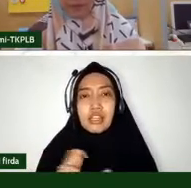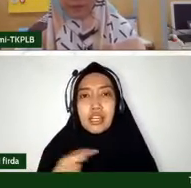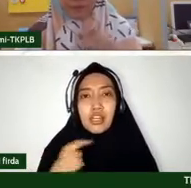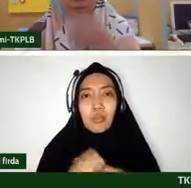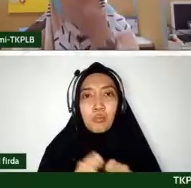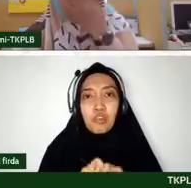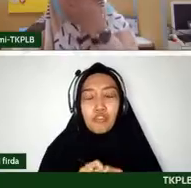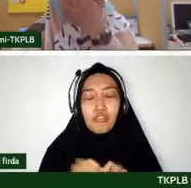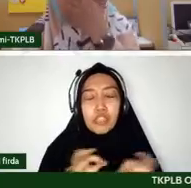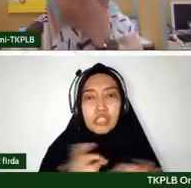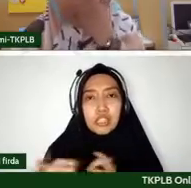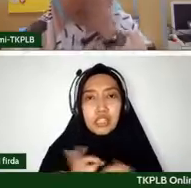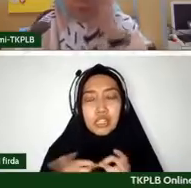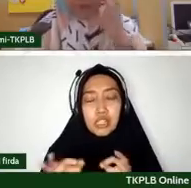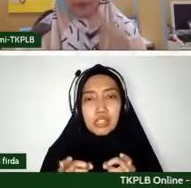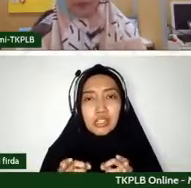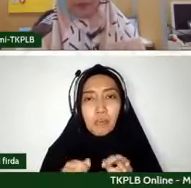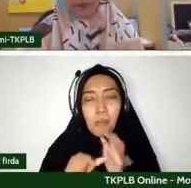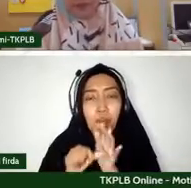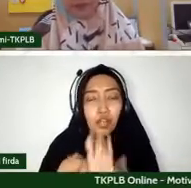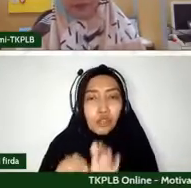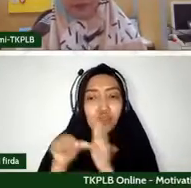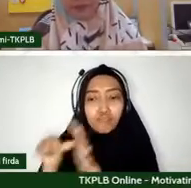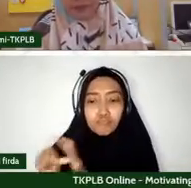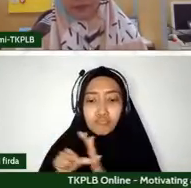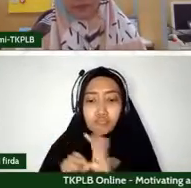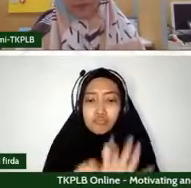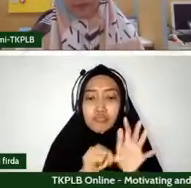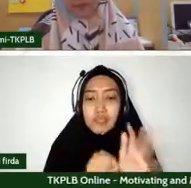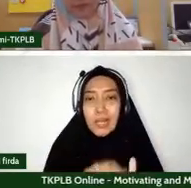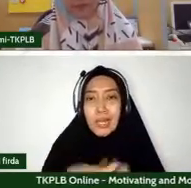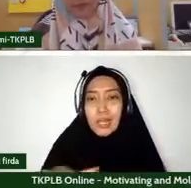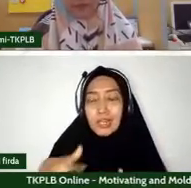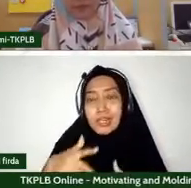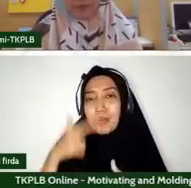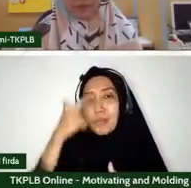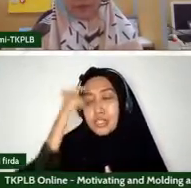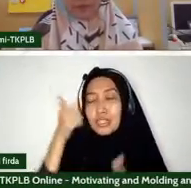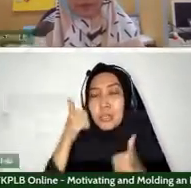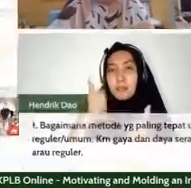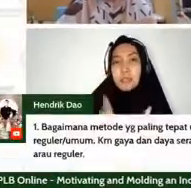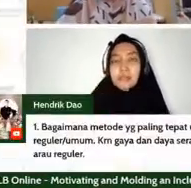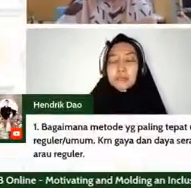fasilitasi itu bisa membantu anak-anak ini bisa belajar dengan baik.